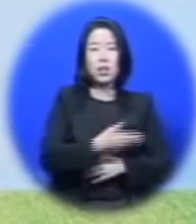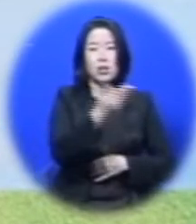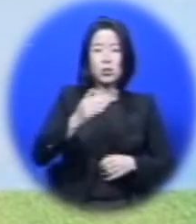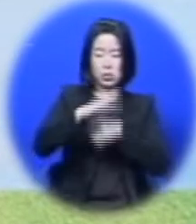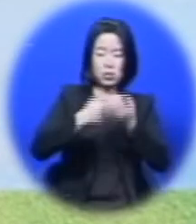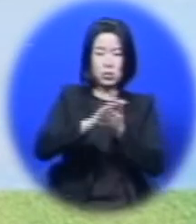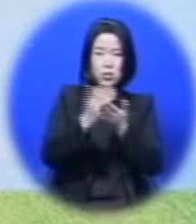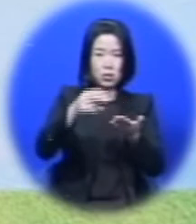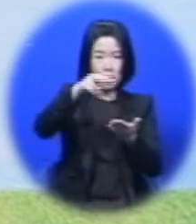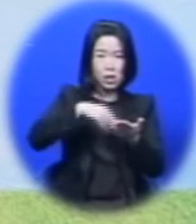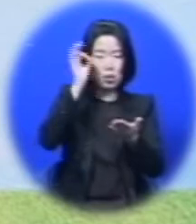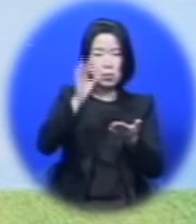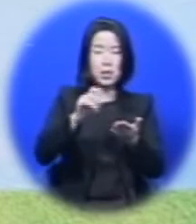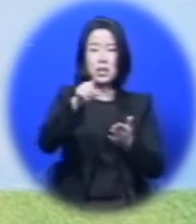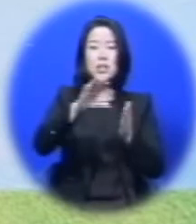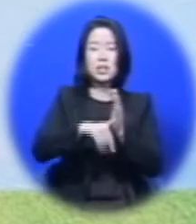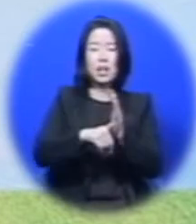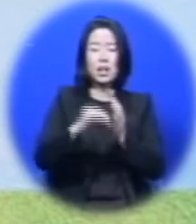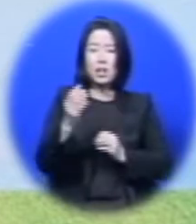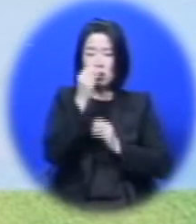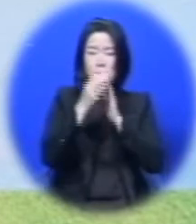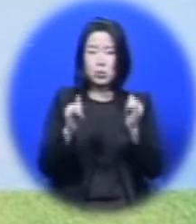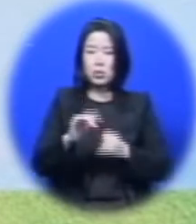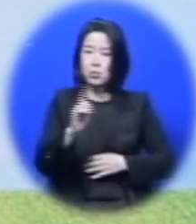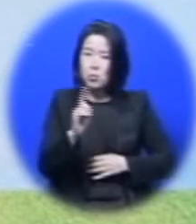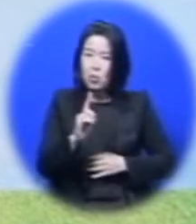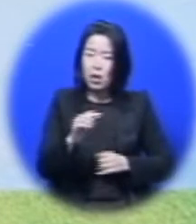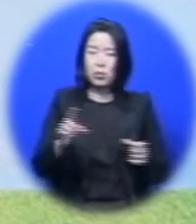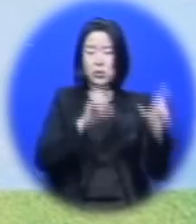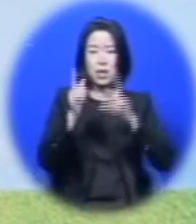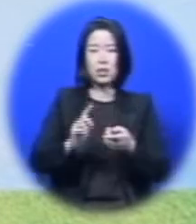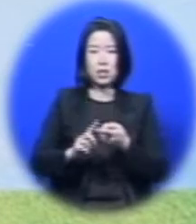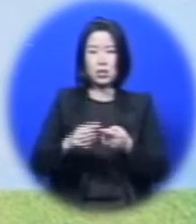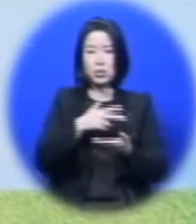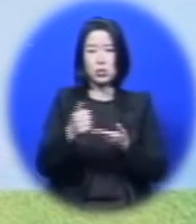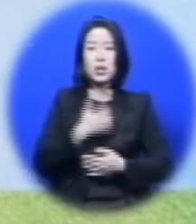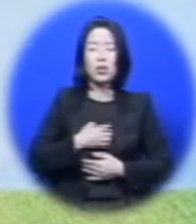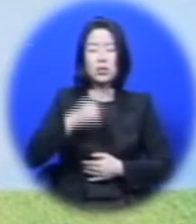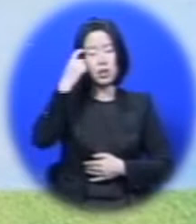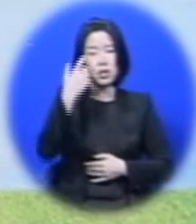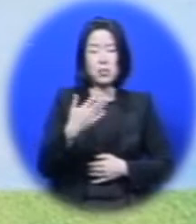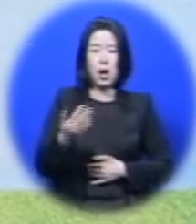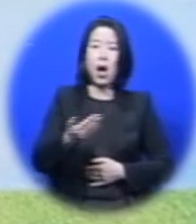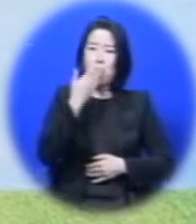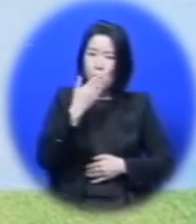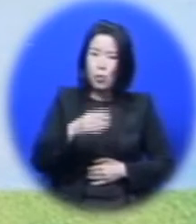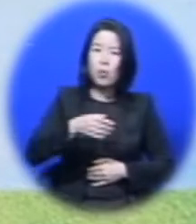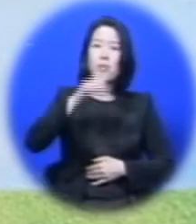읽어보시면 그때 성도들은 뭐하고 사는 것에 대해서 주님이 걱정하셨는가 하면 먹고